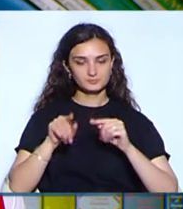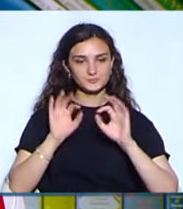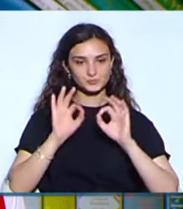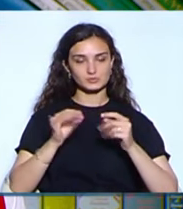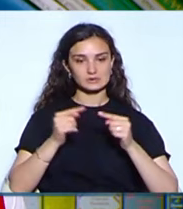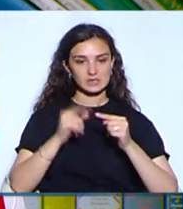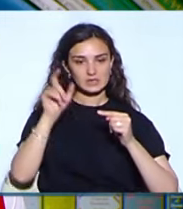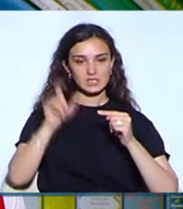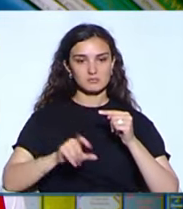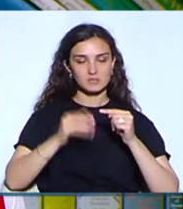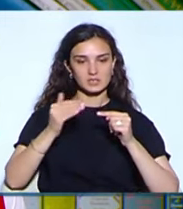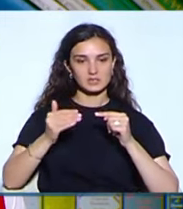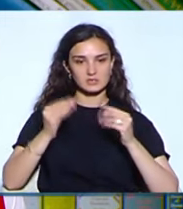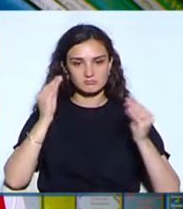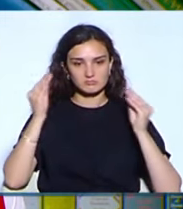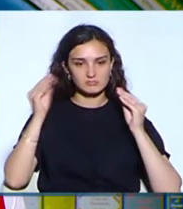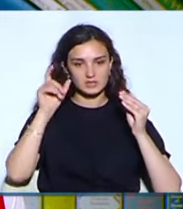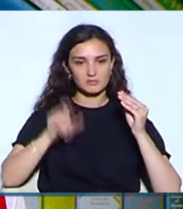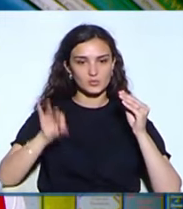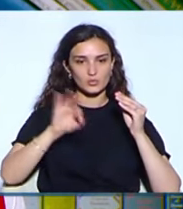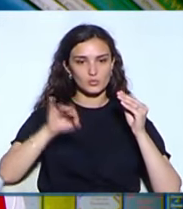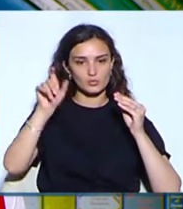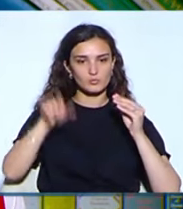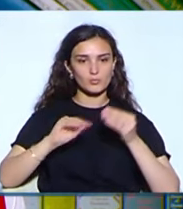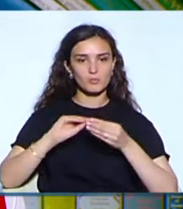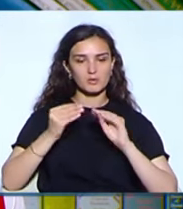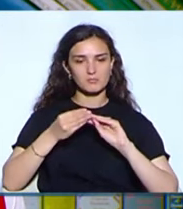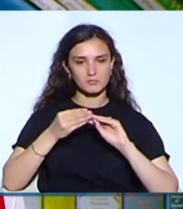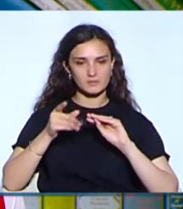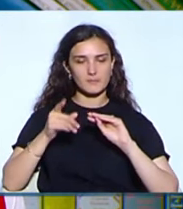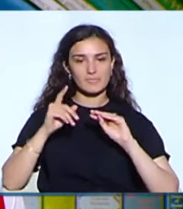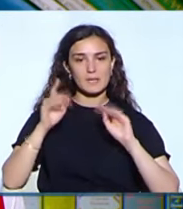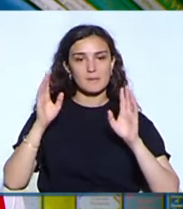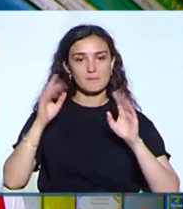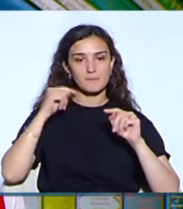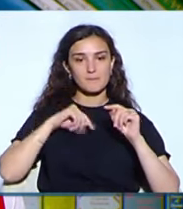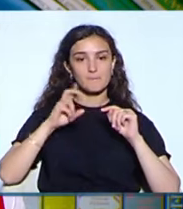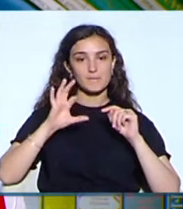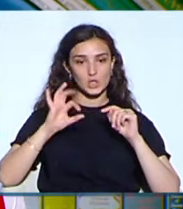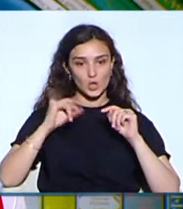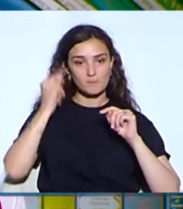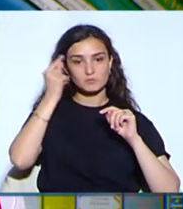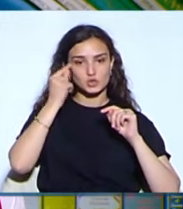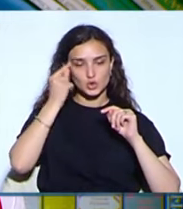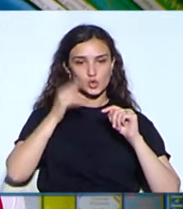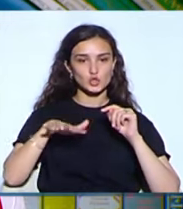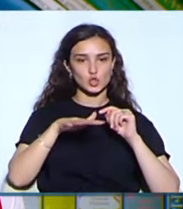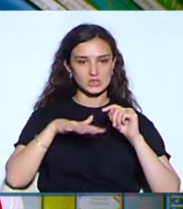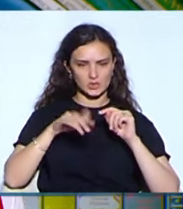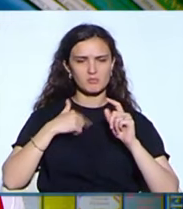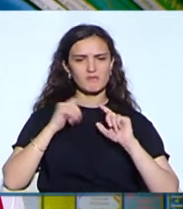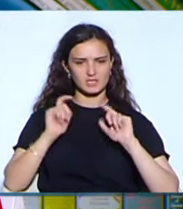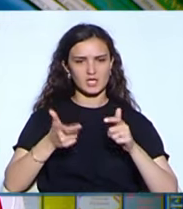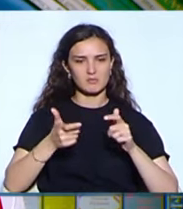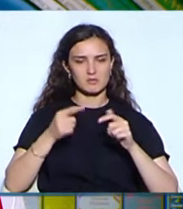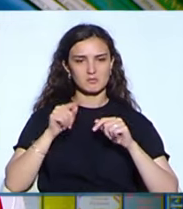ზუსტად ადამიანის განხილვა, ადამიანის პრობლემების განხილვა ბიოფსიქოსოციალურ ჭრილში და აბსოლუტურად ვეთანხმები